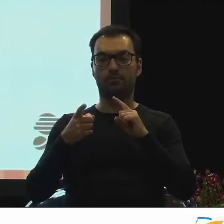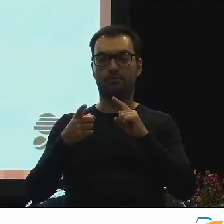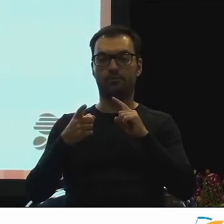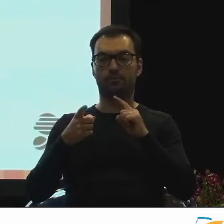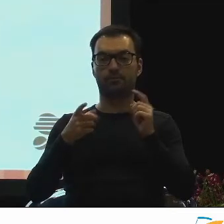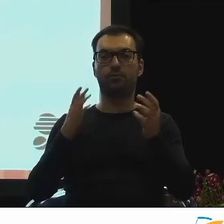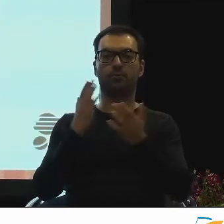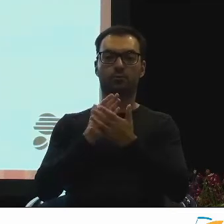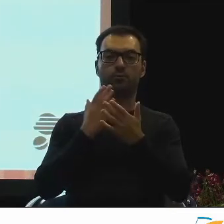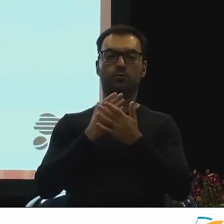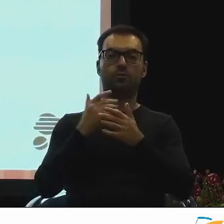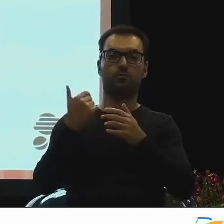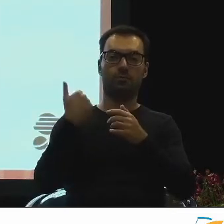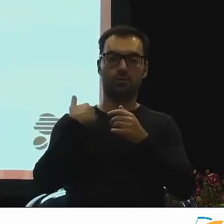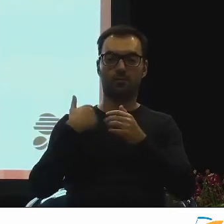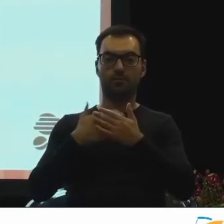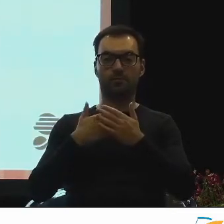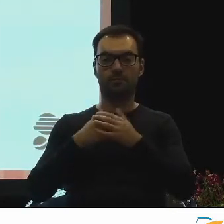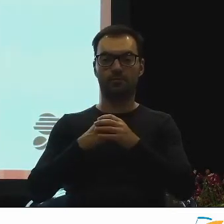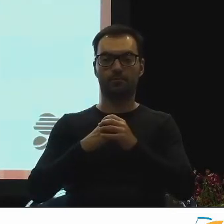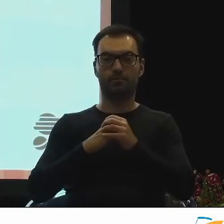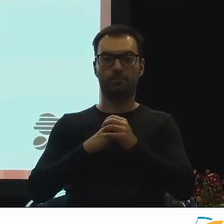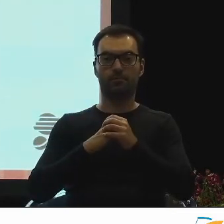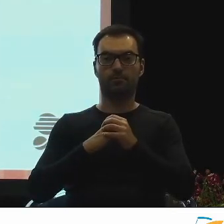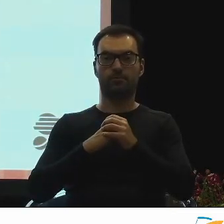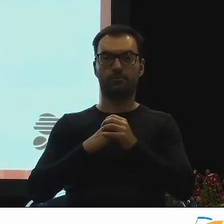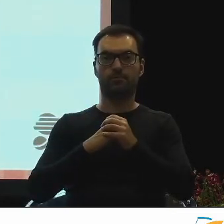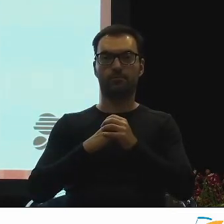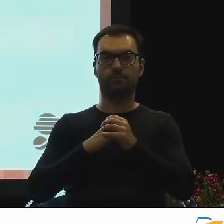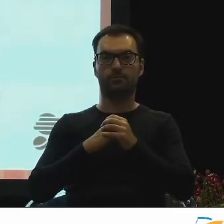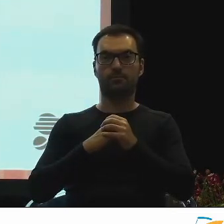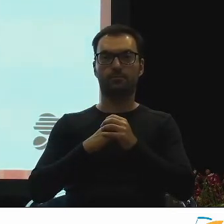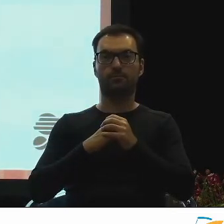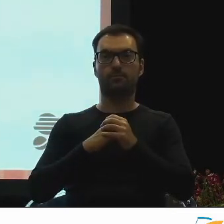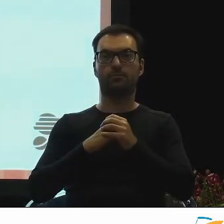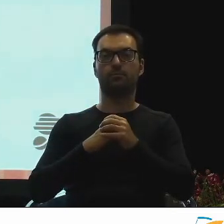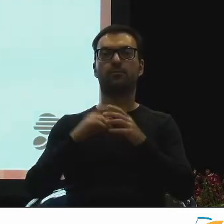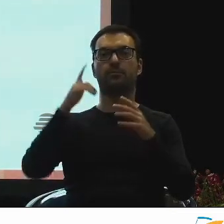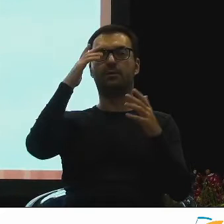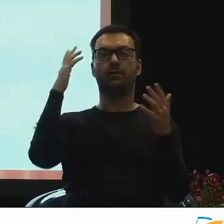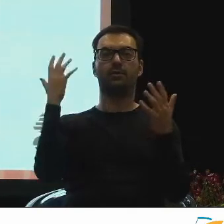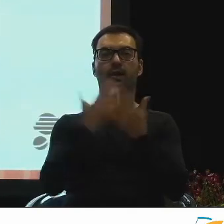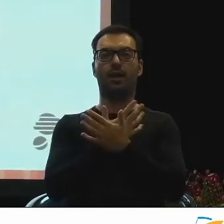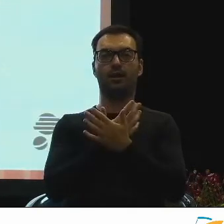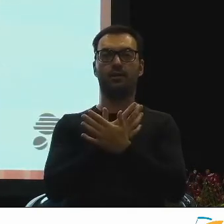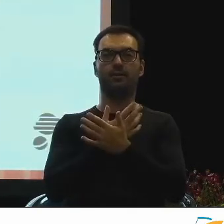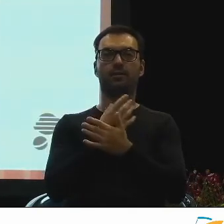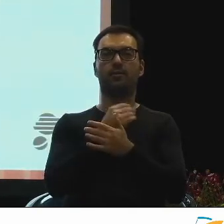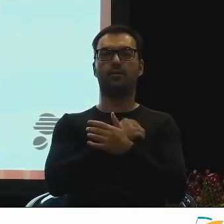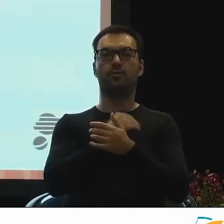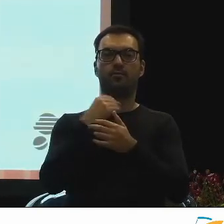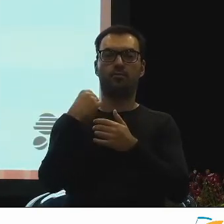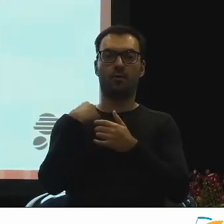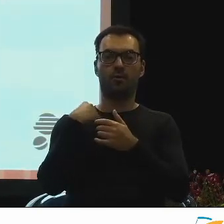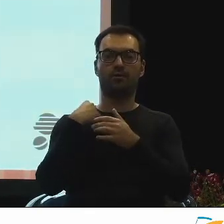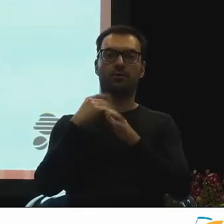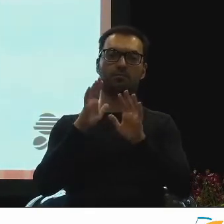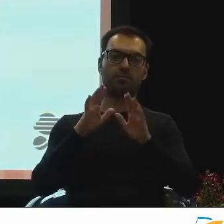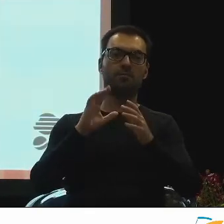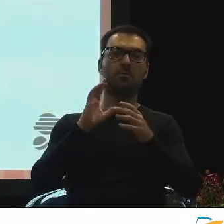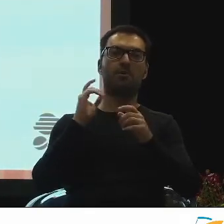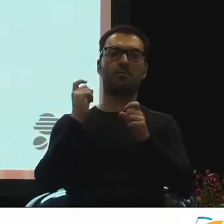niektórych miejscach się pojawiły, ponieważ nagle tak naprawdę z dnia na dzień Polska z państwa